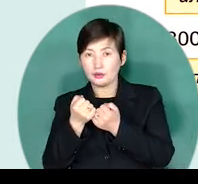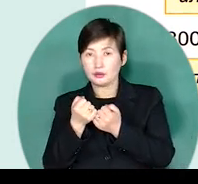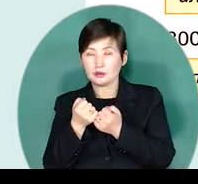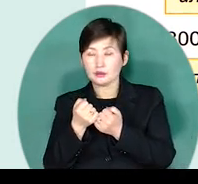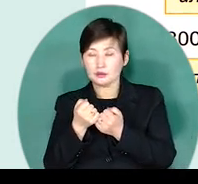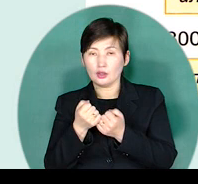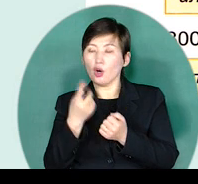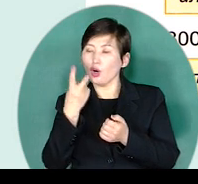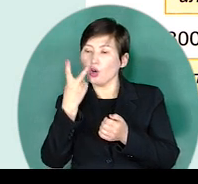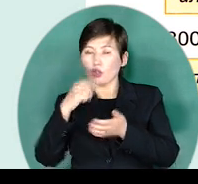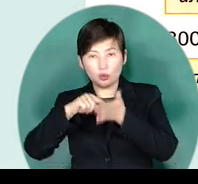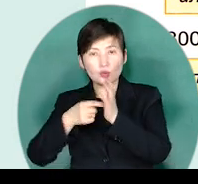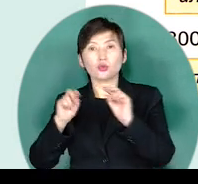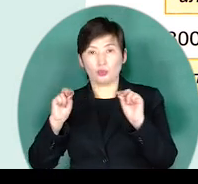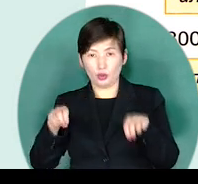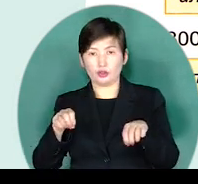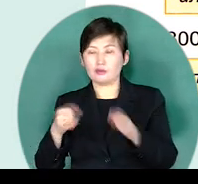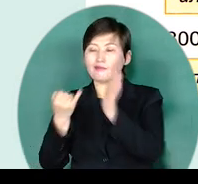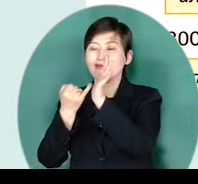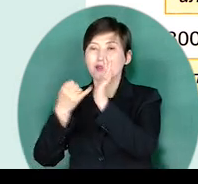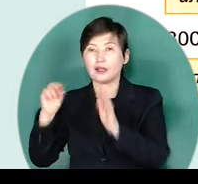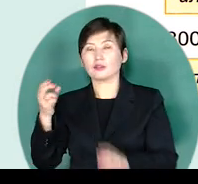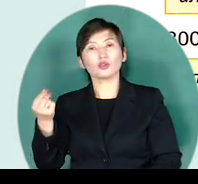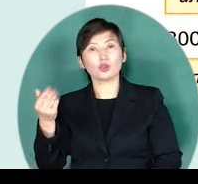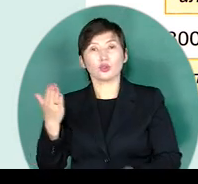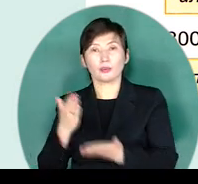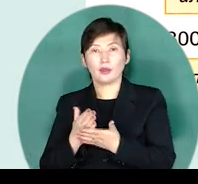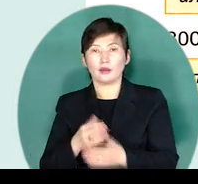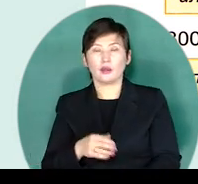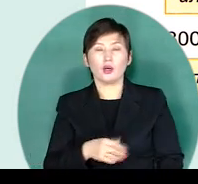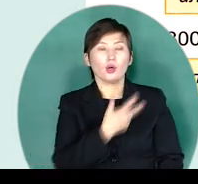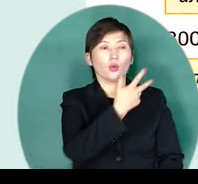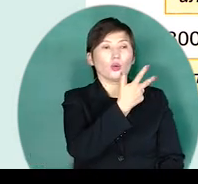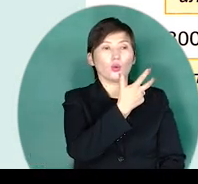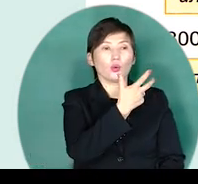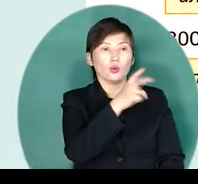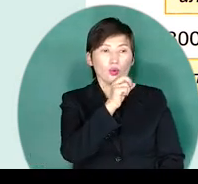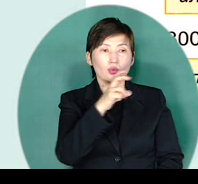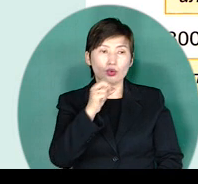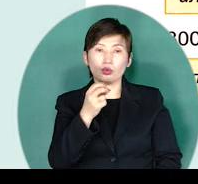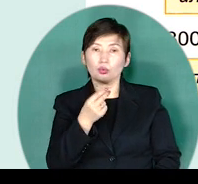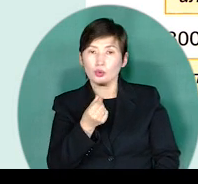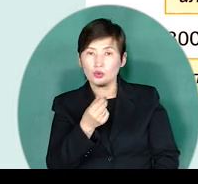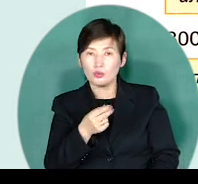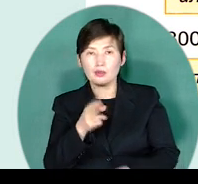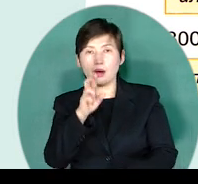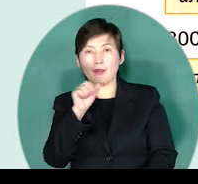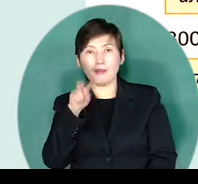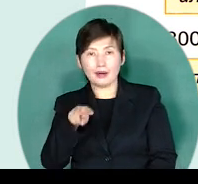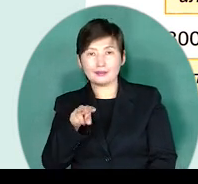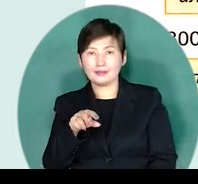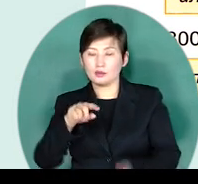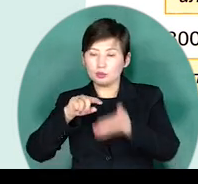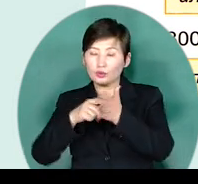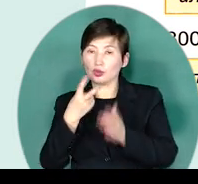нь 2, үржүүлэх үр дээрээ бас олж болно тийм ээ. 60 төгрөг болсон байна. 300 төгрөгийн үнэтэй үзгээс 2-ыг авбал хэдийг төлөх вэ?